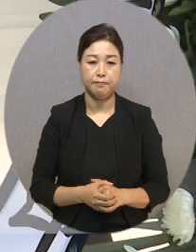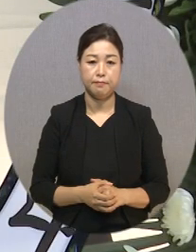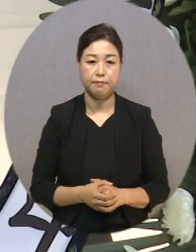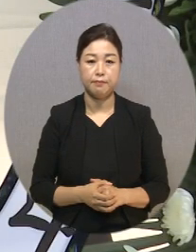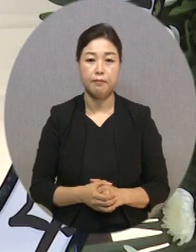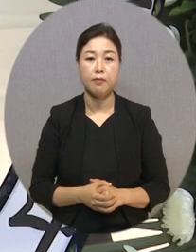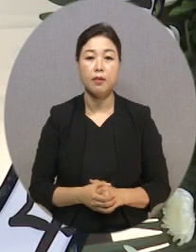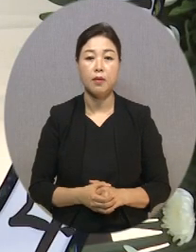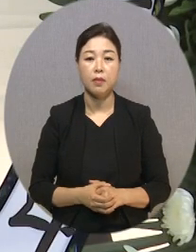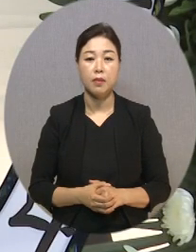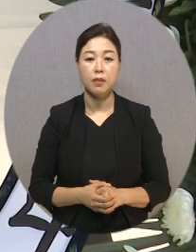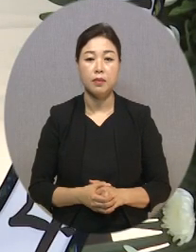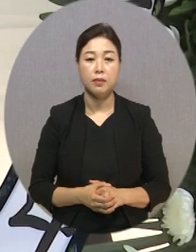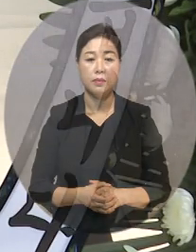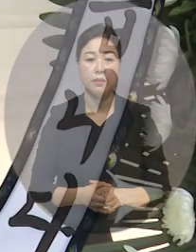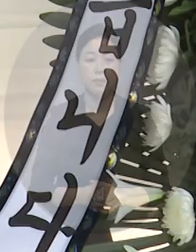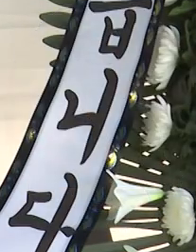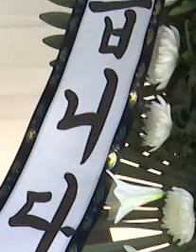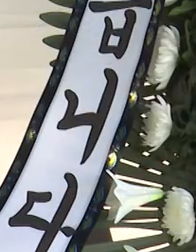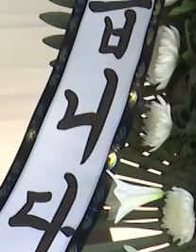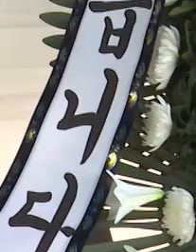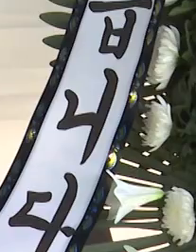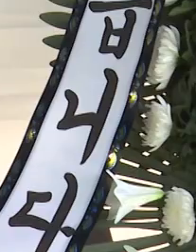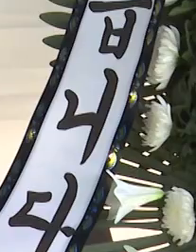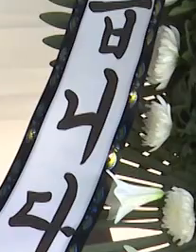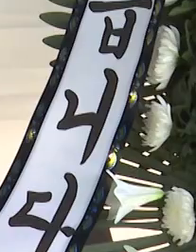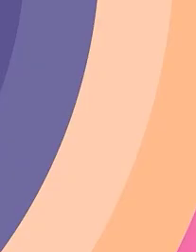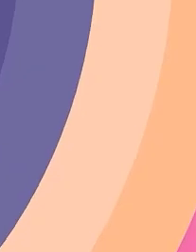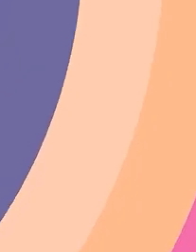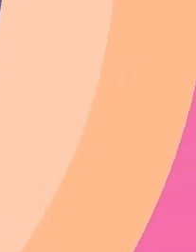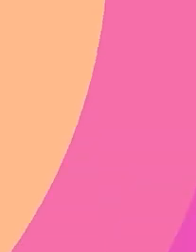마쳤습니다. 복지TV 뉴스 이영춘입니다.